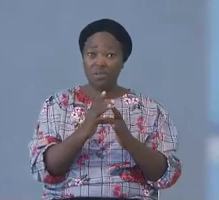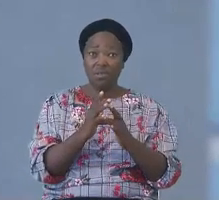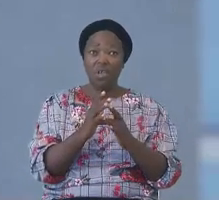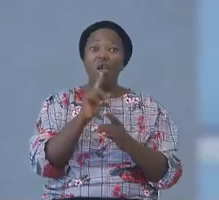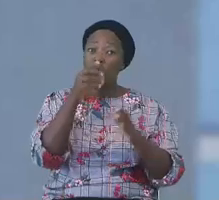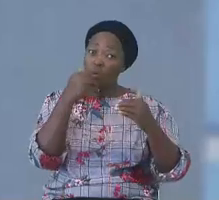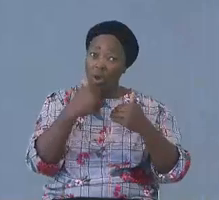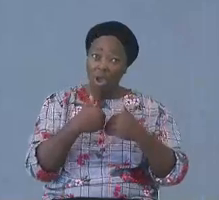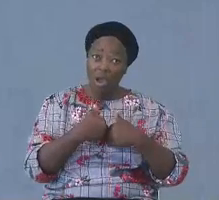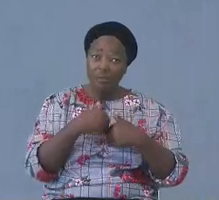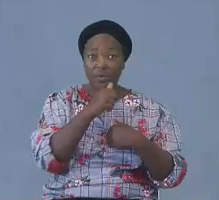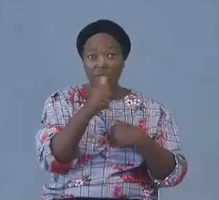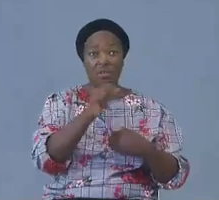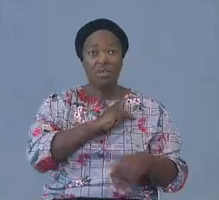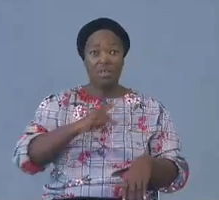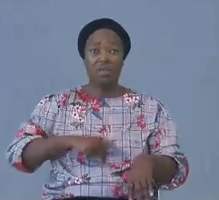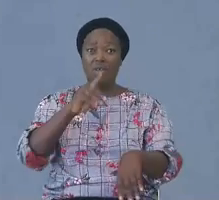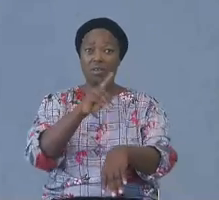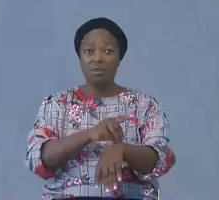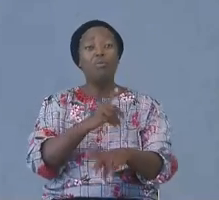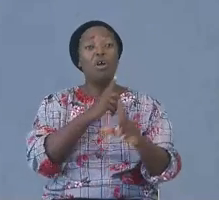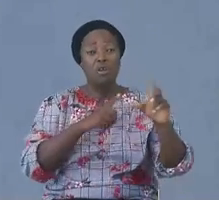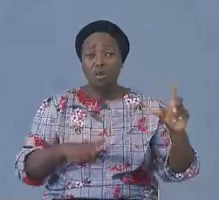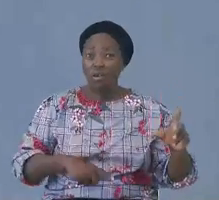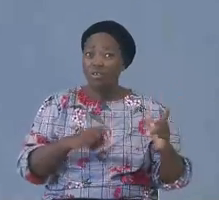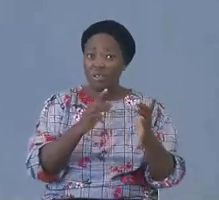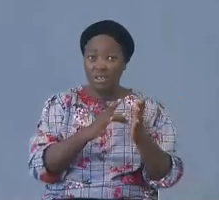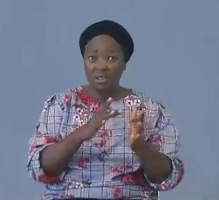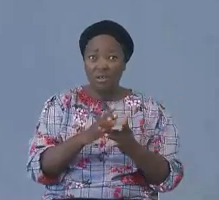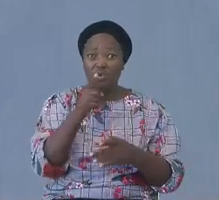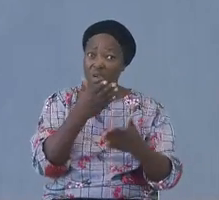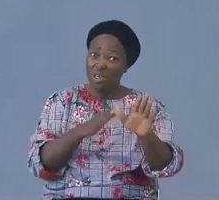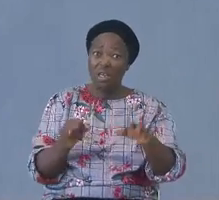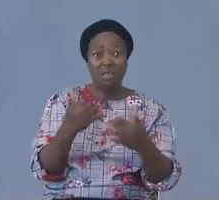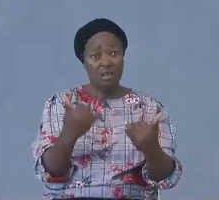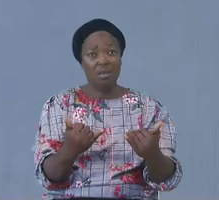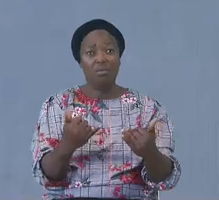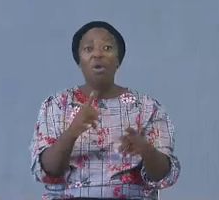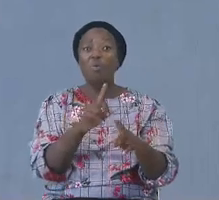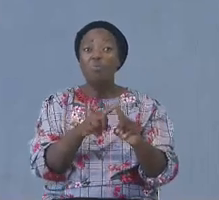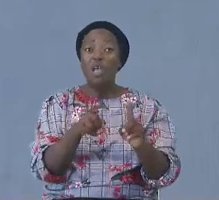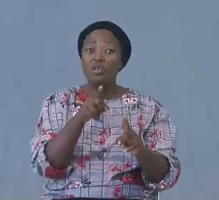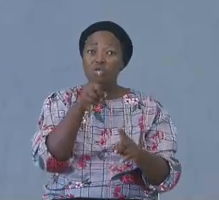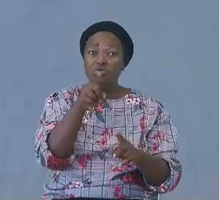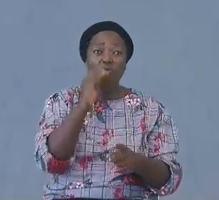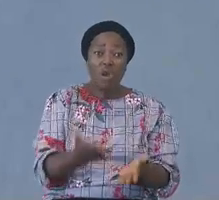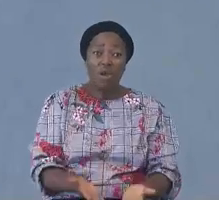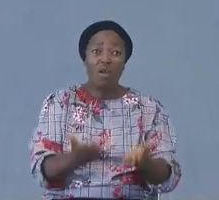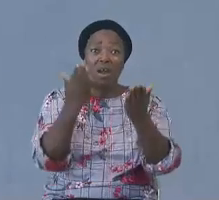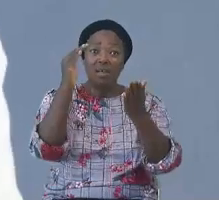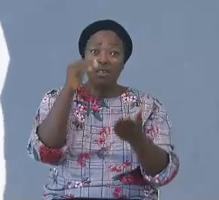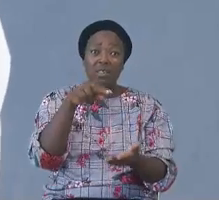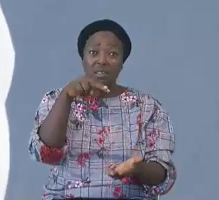quoi? Il dit, Seigneur Jésus, tu as un royaume. Seigneur